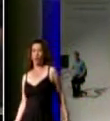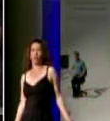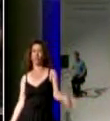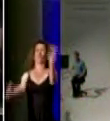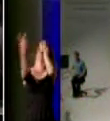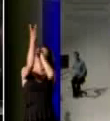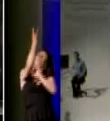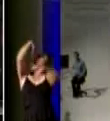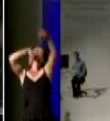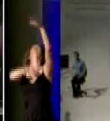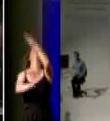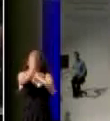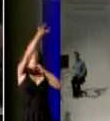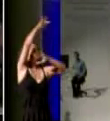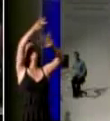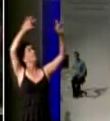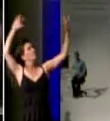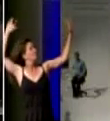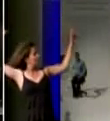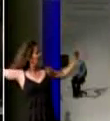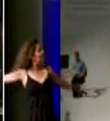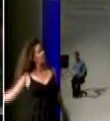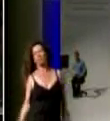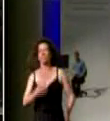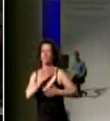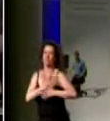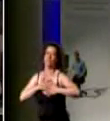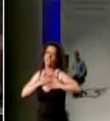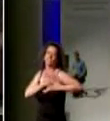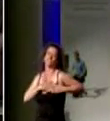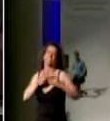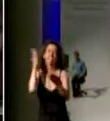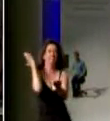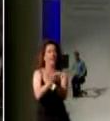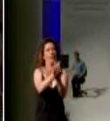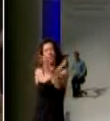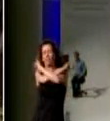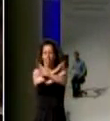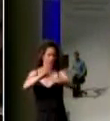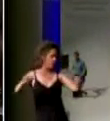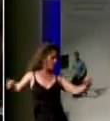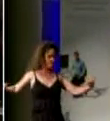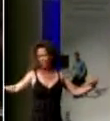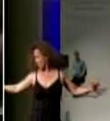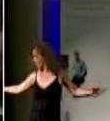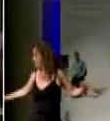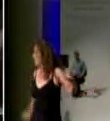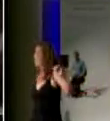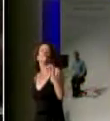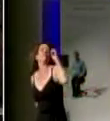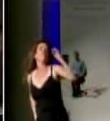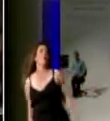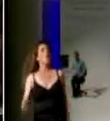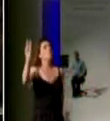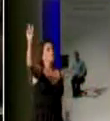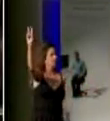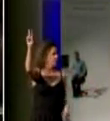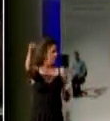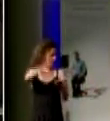sur moi, sous la voûte étoilée, cherche le plaisir et ne t'arrête jamais.